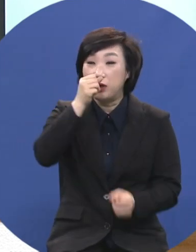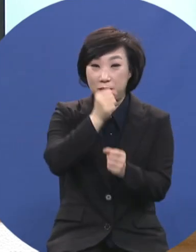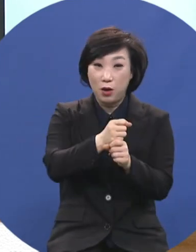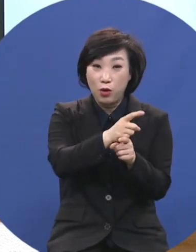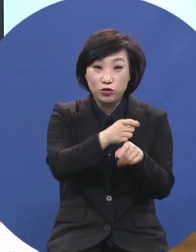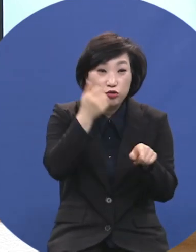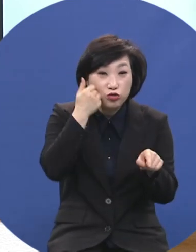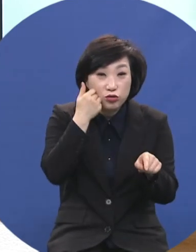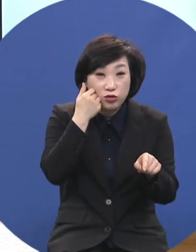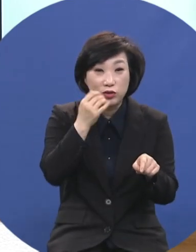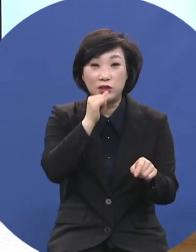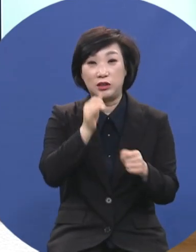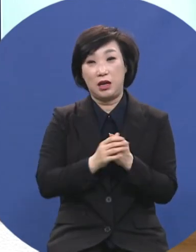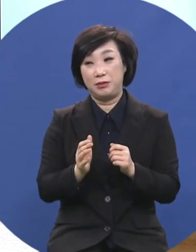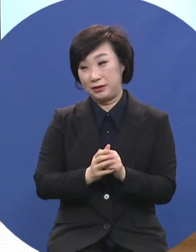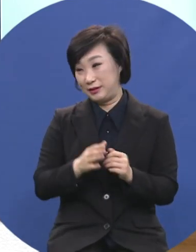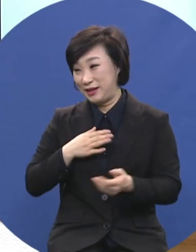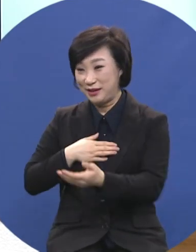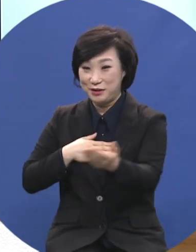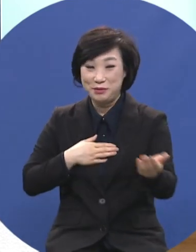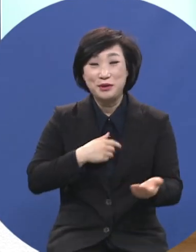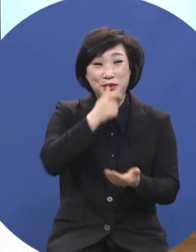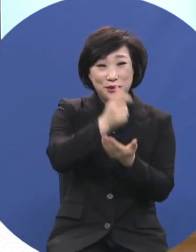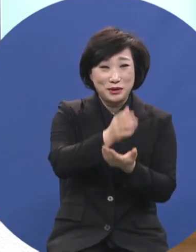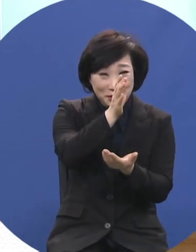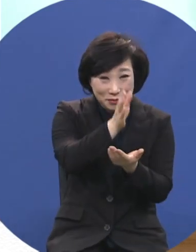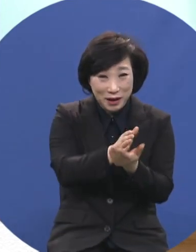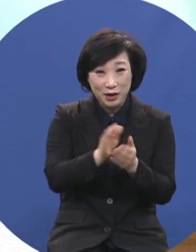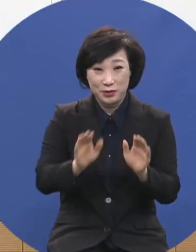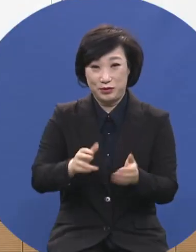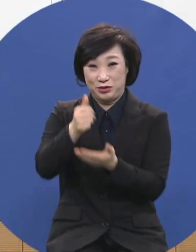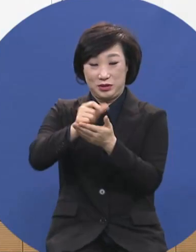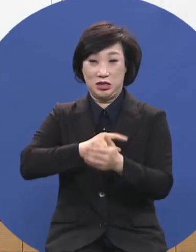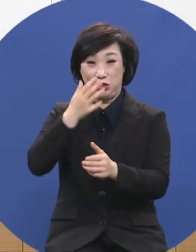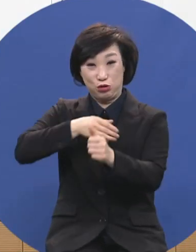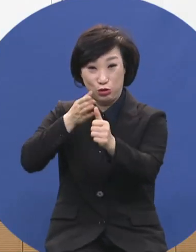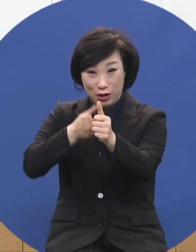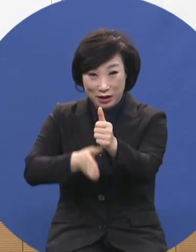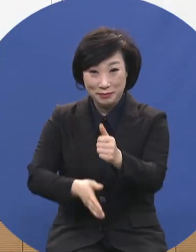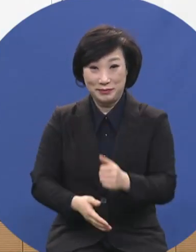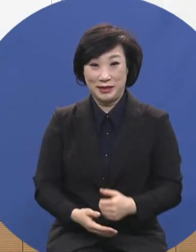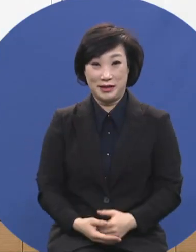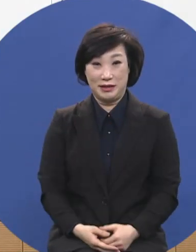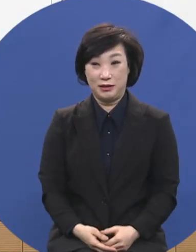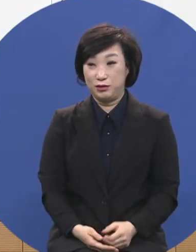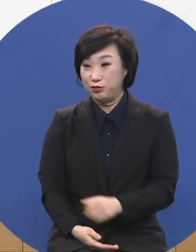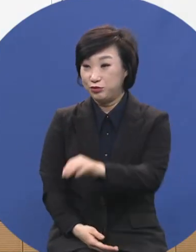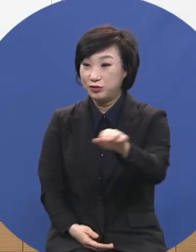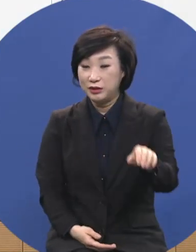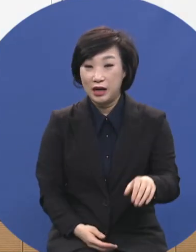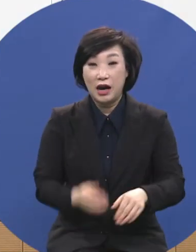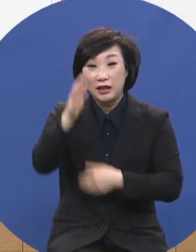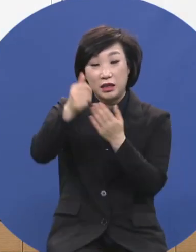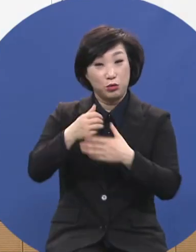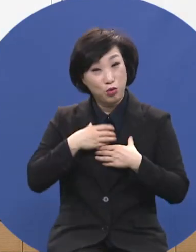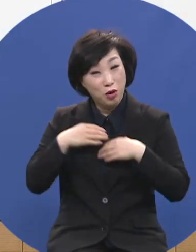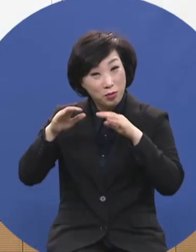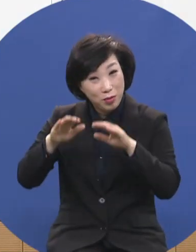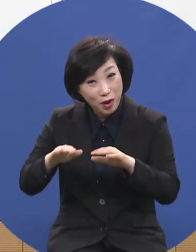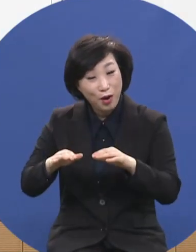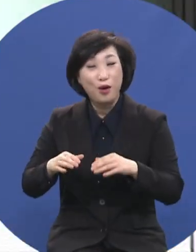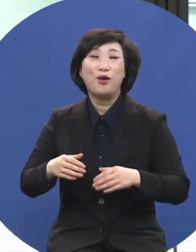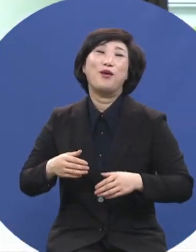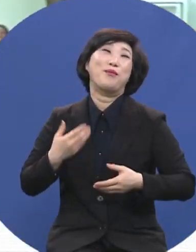증거예요. 여러분 속지 말기를 주님의 이름으로 축원합니다. 우리가 하나님 경배하기도